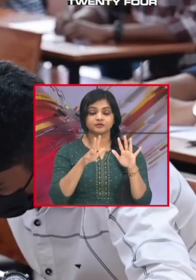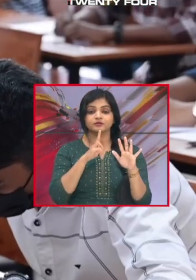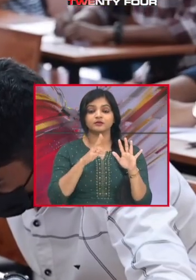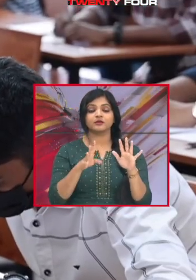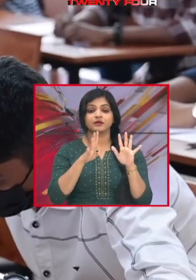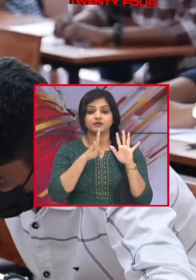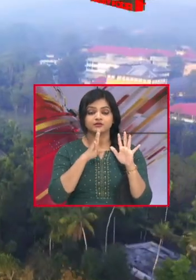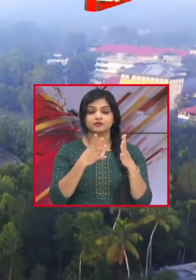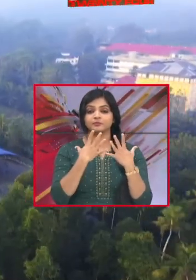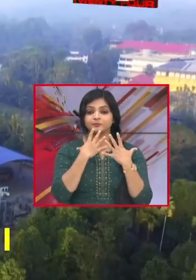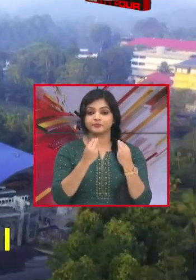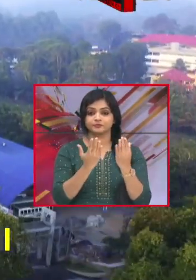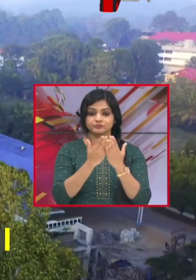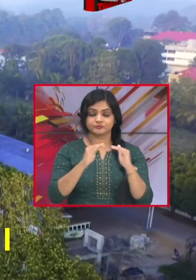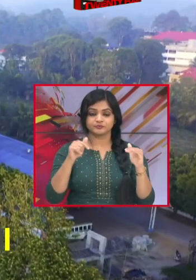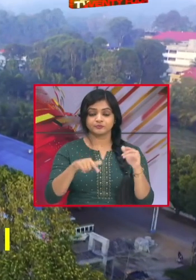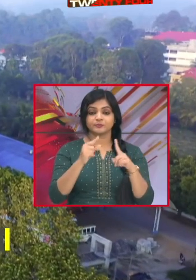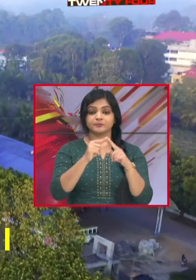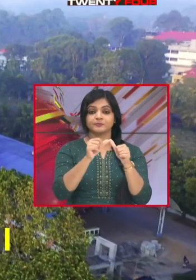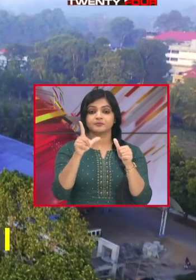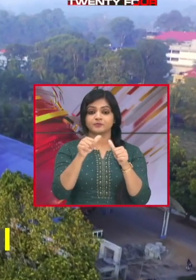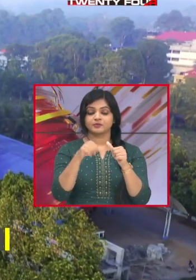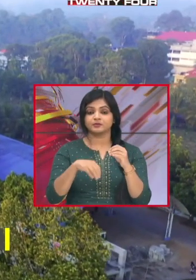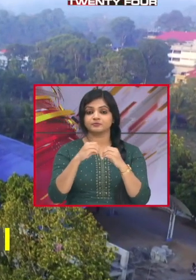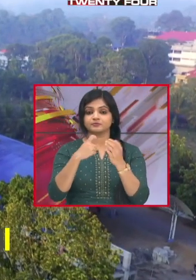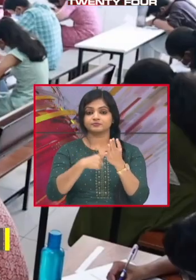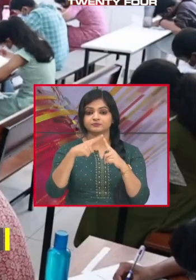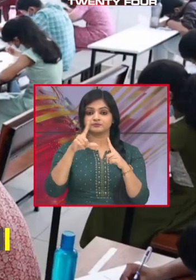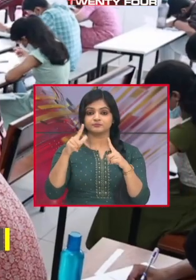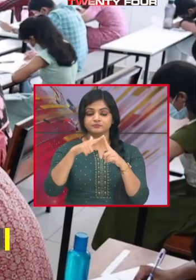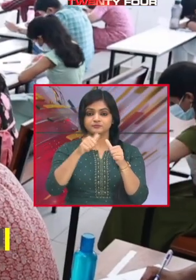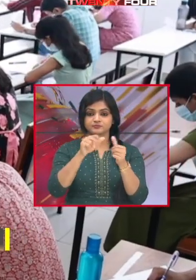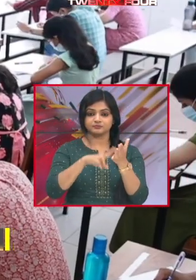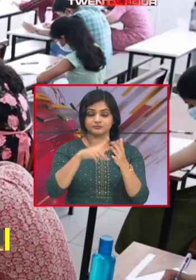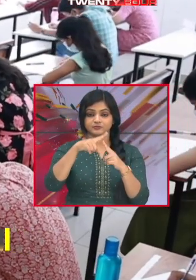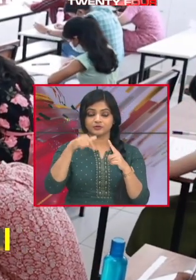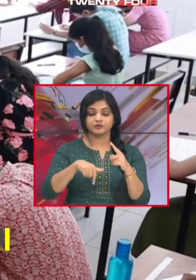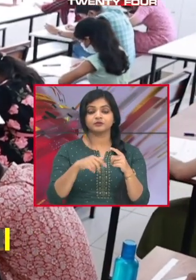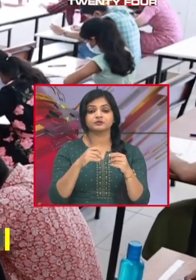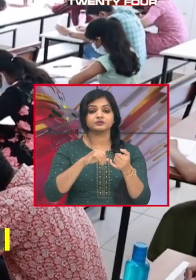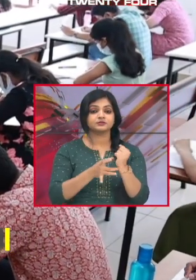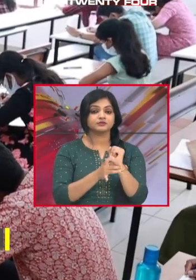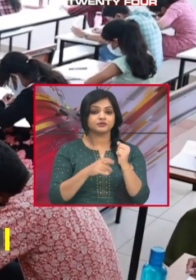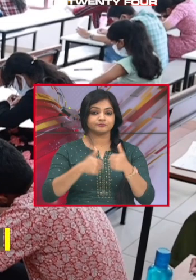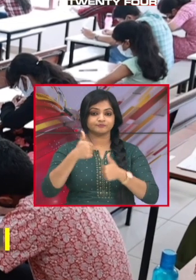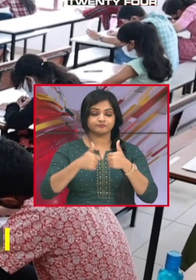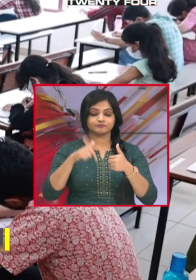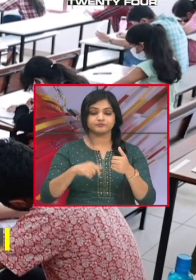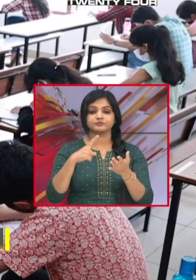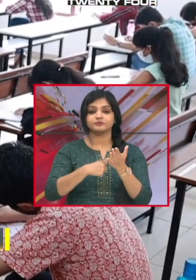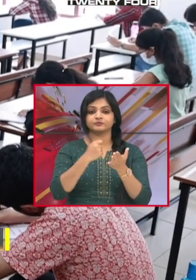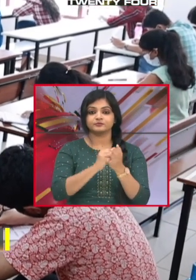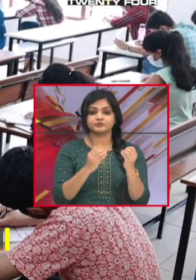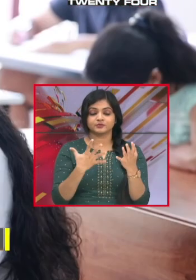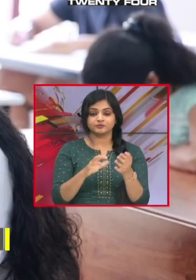8, 9, 10 ക്ലാസുകളിൽ പഠിക്കുന്ന വിദ്യാർത്ഥികൾക്കായി പാലാ ബ്രില്യന്റ് സംഘടിപ്പിക്കുന്ന സയൻസ് ഒളിമ്പ്യാഡിന്റെ രജിസ്ട്രേഷൻ ആരംഭിച്ചു കഴിഞ്ഞു. ഓരോ ക്ലാസ്സിനും